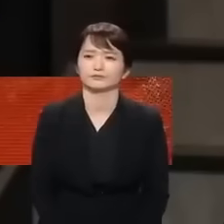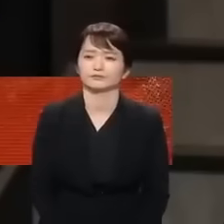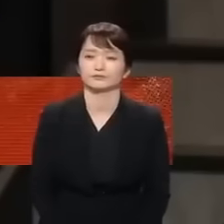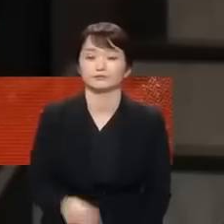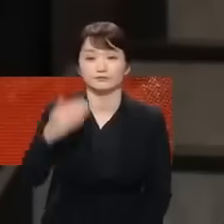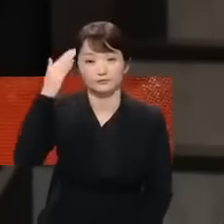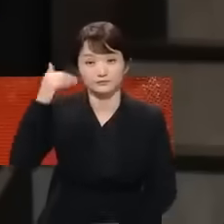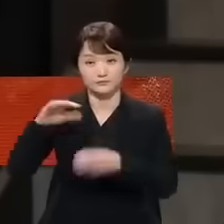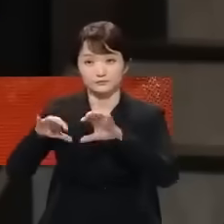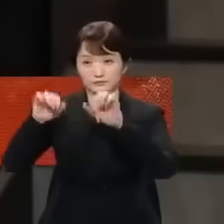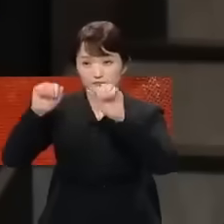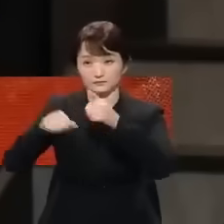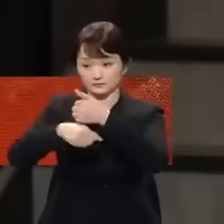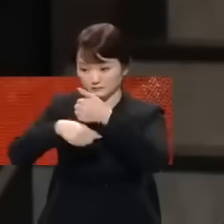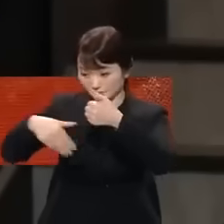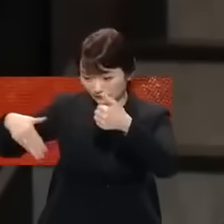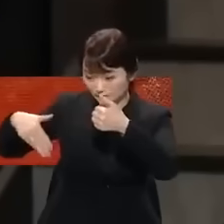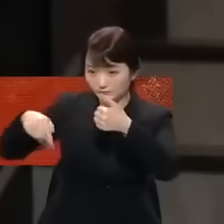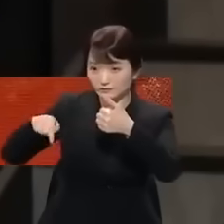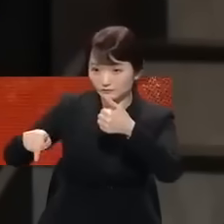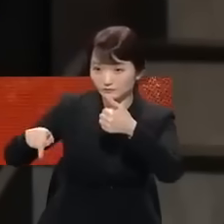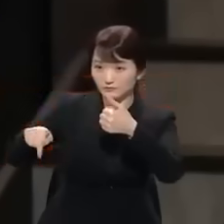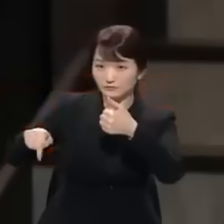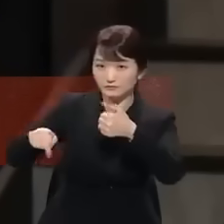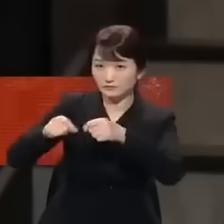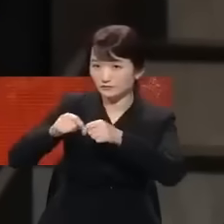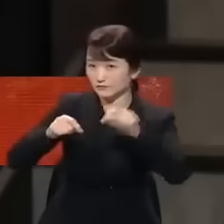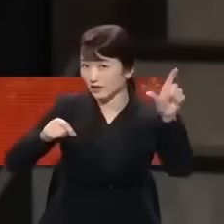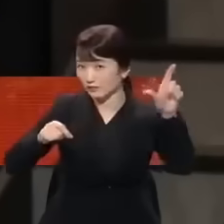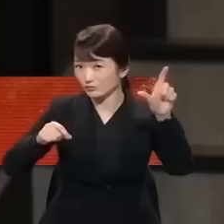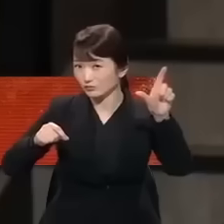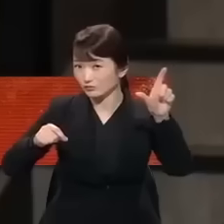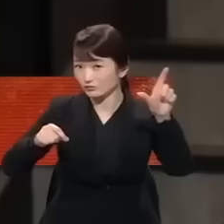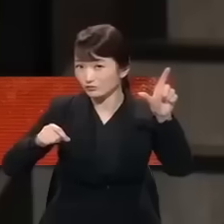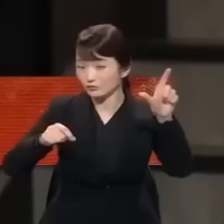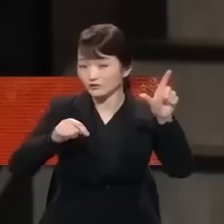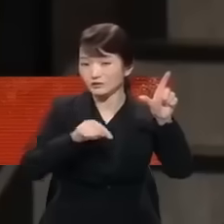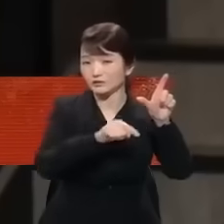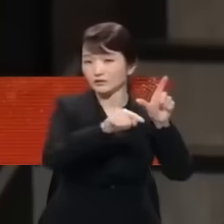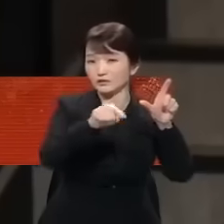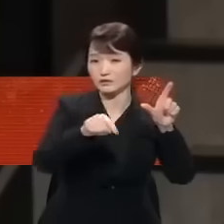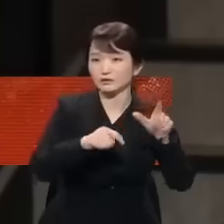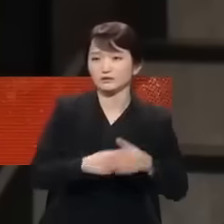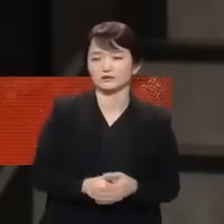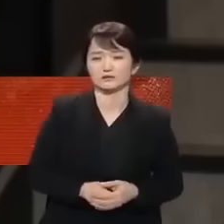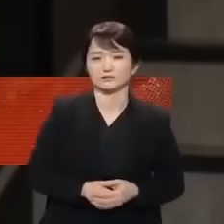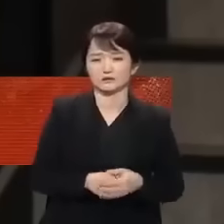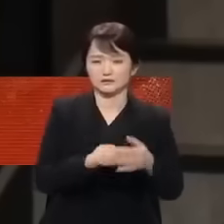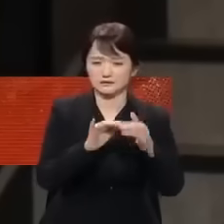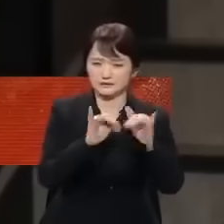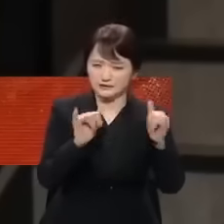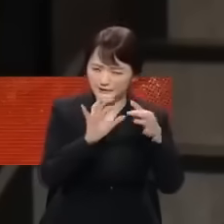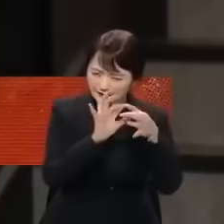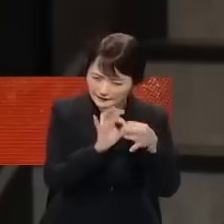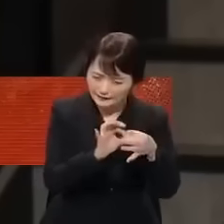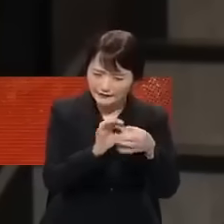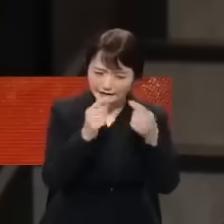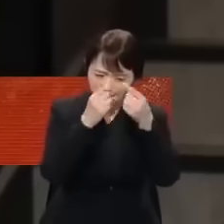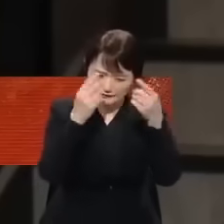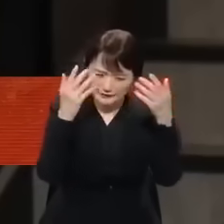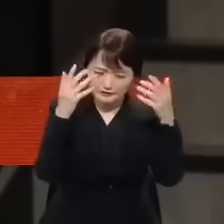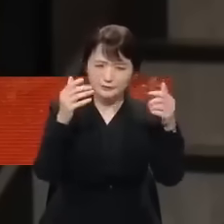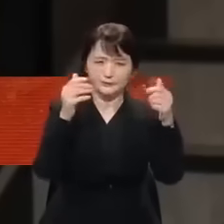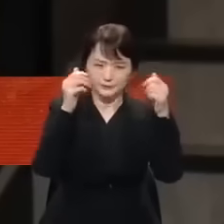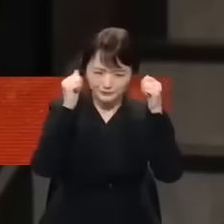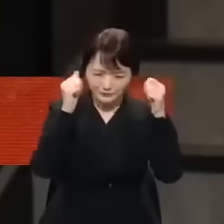우리나라 이제 스포츠에는 뭐 다 그런 것은 아니지만 대부분이이 학연 또는 지연으로 연결돼 있는 그런